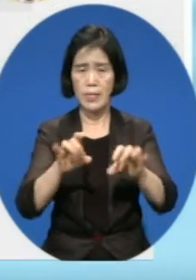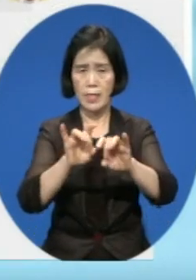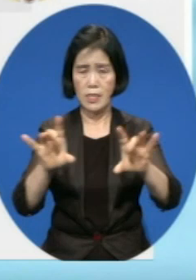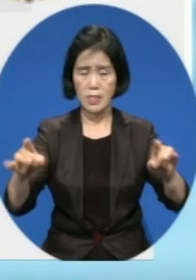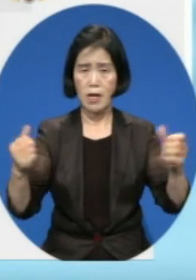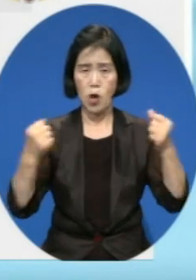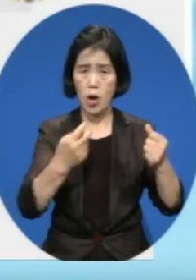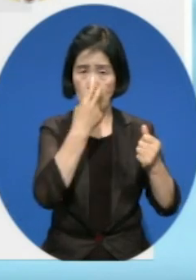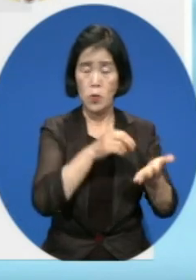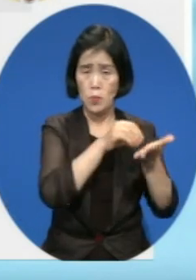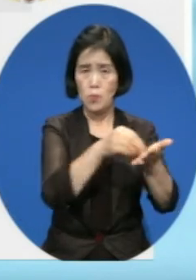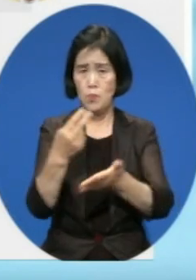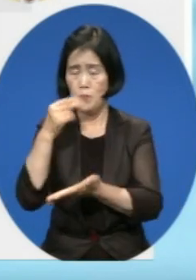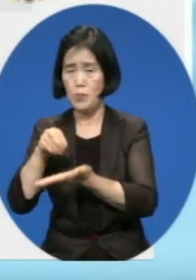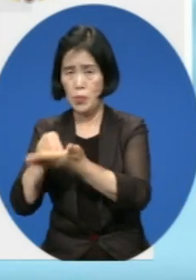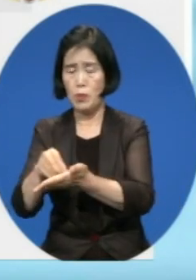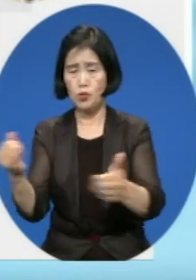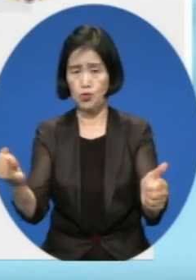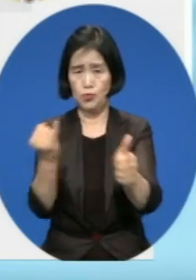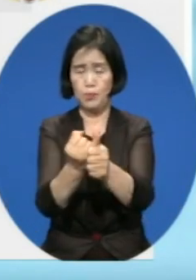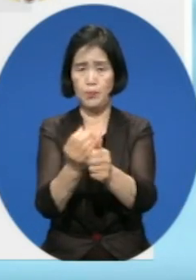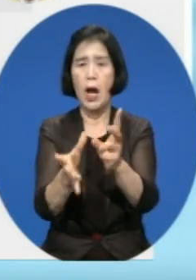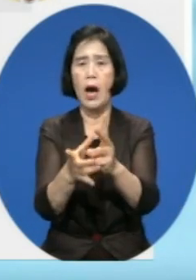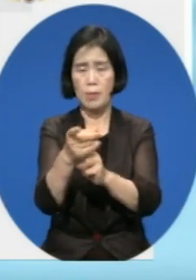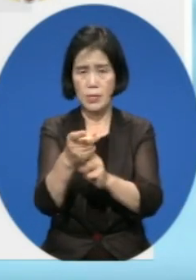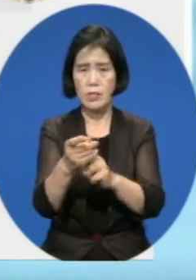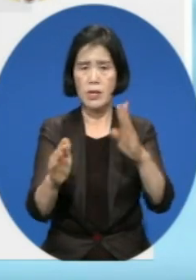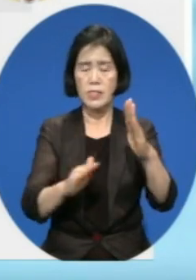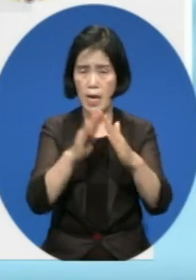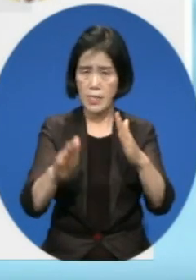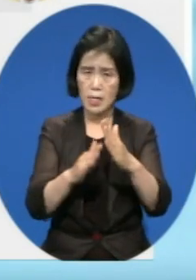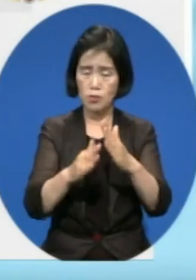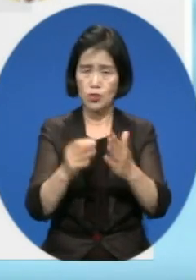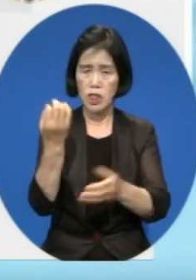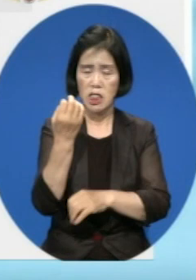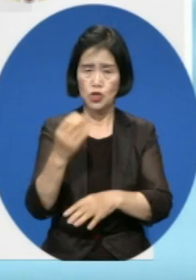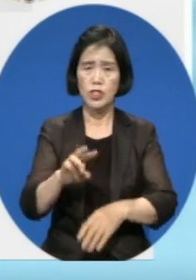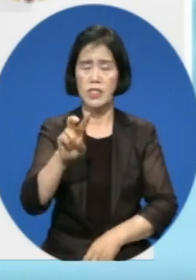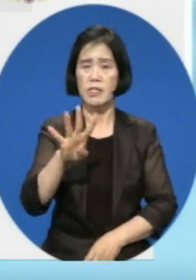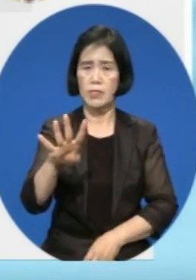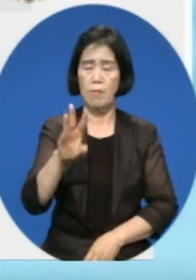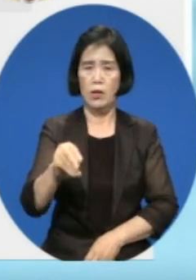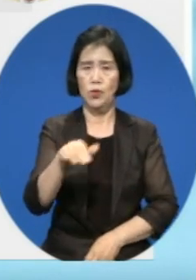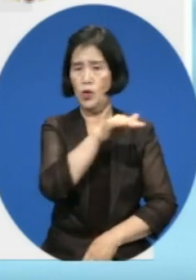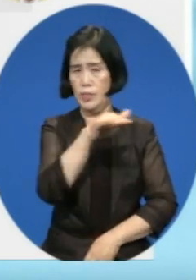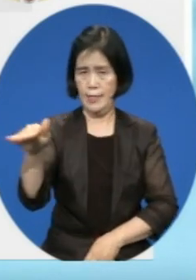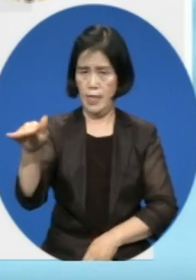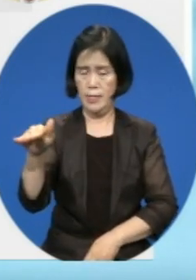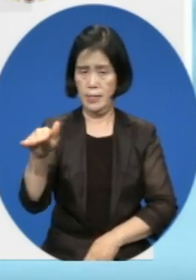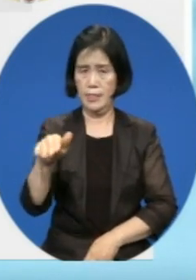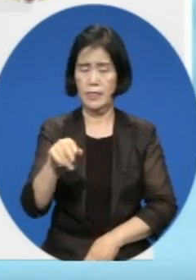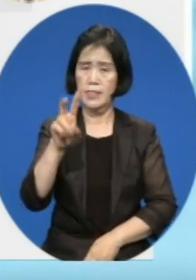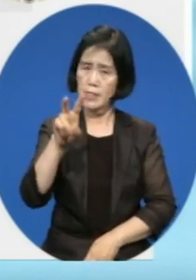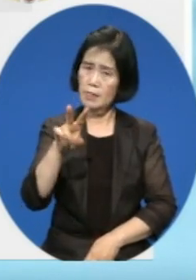건강보험료를 낼 경우에는 둘 갖다 합산을 해서 4인 가구 기준이면 한 24만 원 정도가 커트라인이 될 것 같아요. 23만